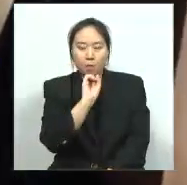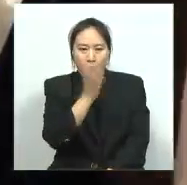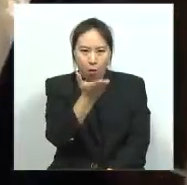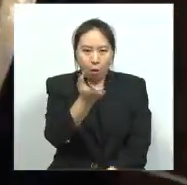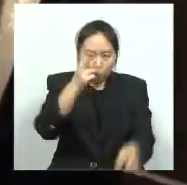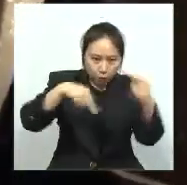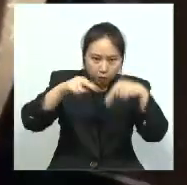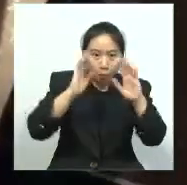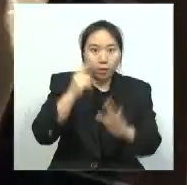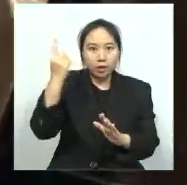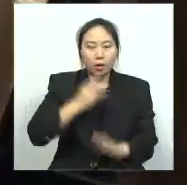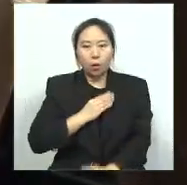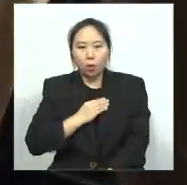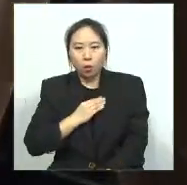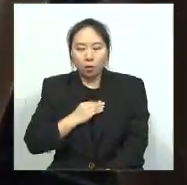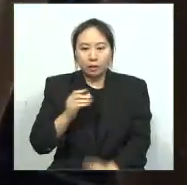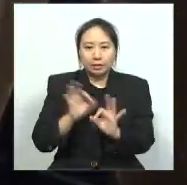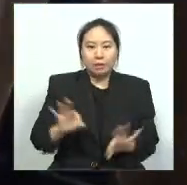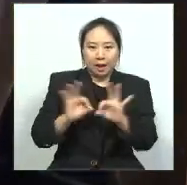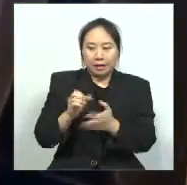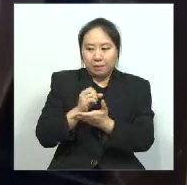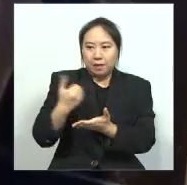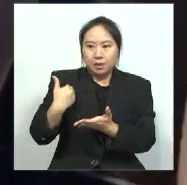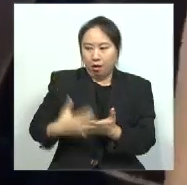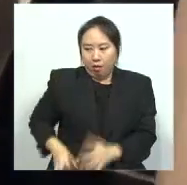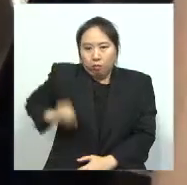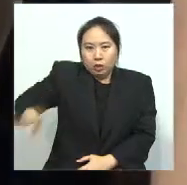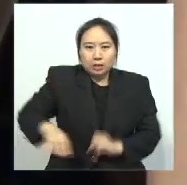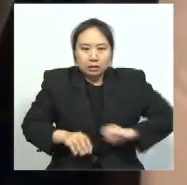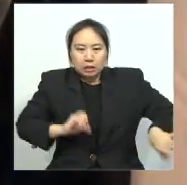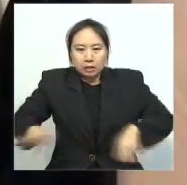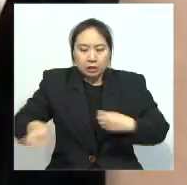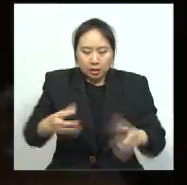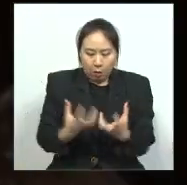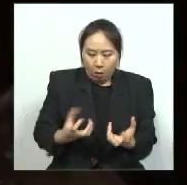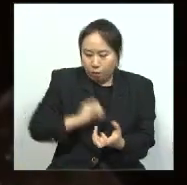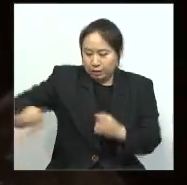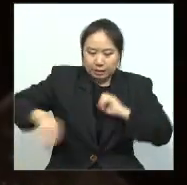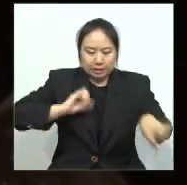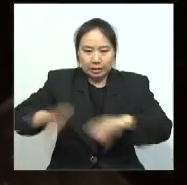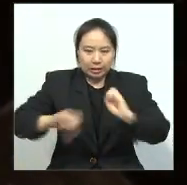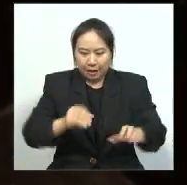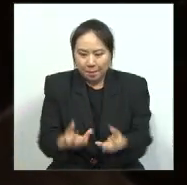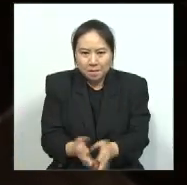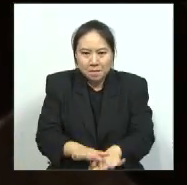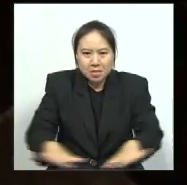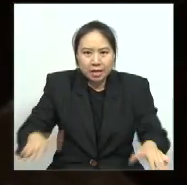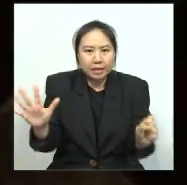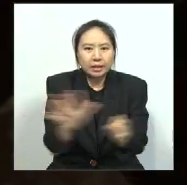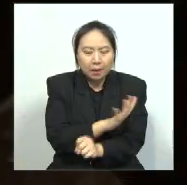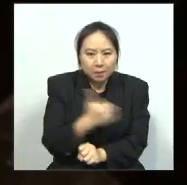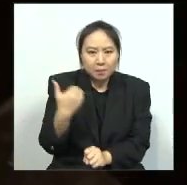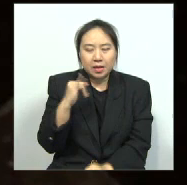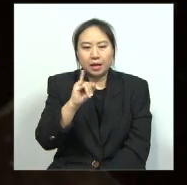นักท่องเที่ยวก็แตกตื่นนะฮะโดยเฉพาะคนที่มียาเสพติดเนี่ยต่างก็โยนยาเสพติดแล้วก็อุปกรณ์การเสพเนี่ยลงเต็มพื้นเลยฮะเกลื่อนก